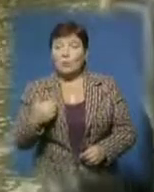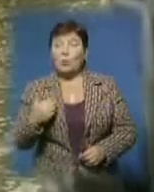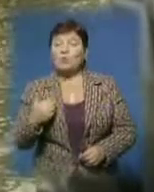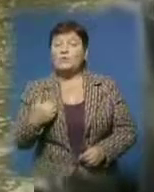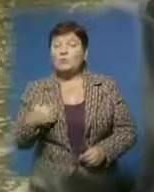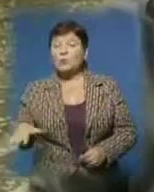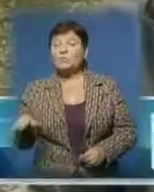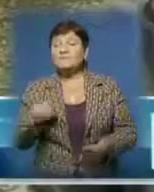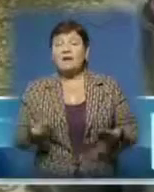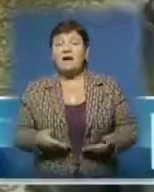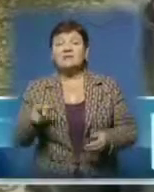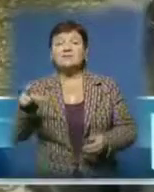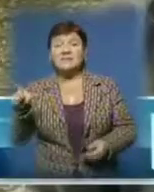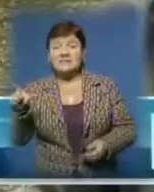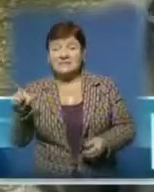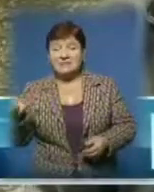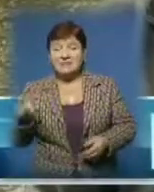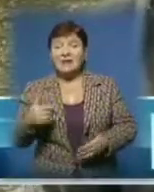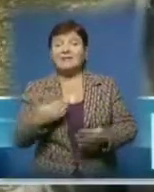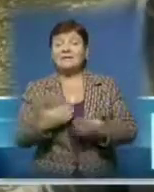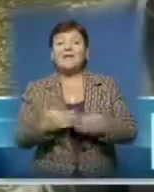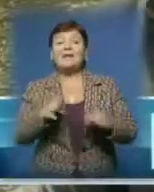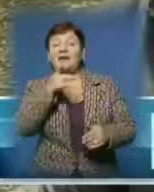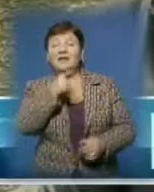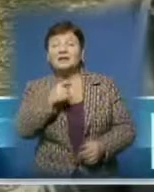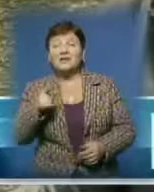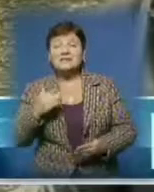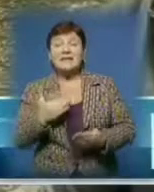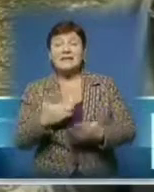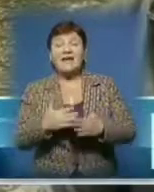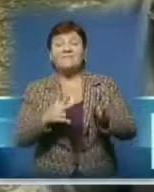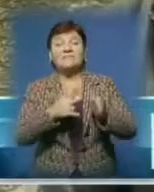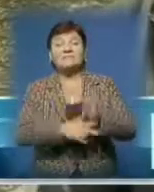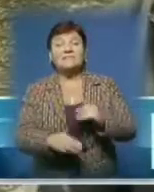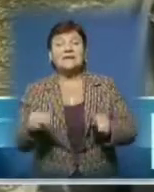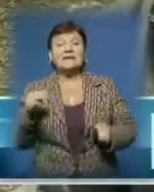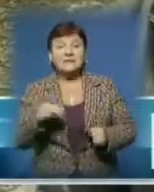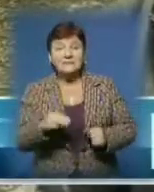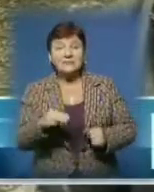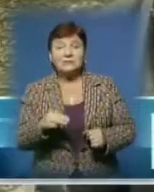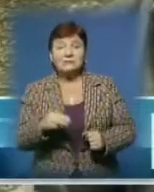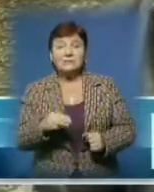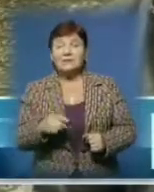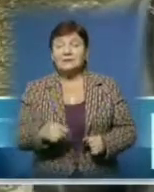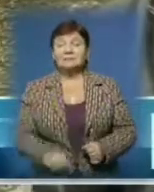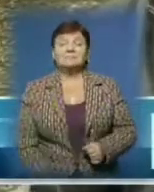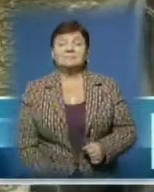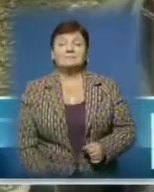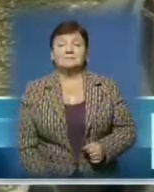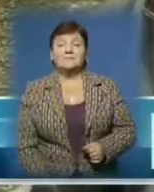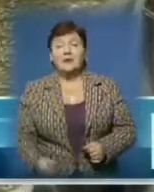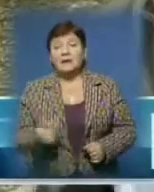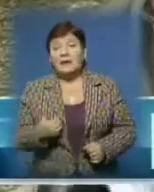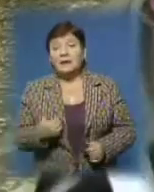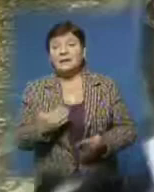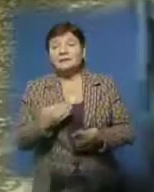усіх жильців, які в мене виведені на даний час, там є 80 тисяч, але в ті 80 тисяч... Я маю